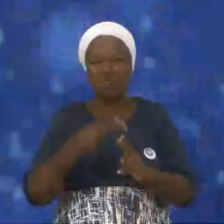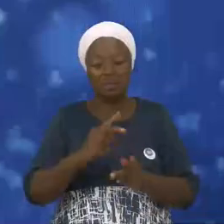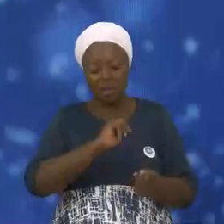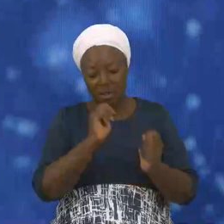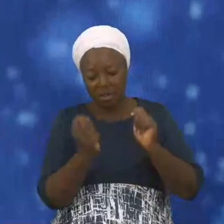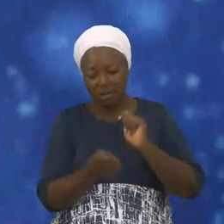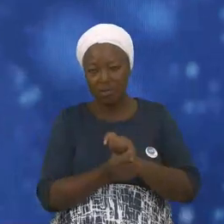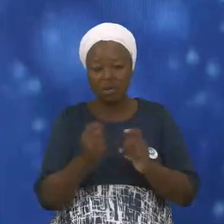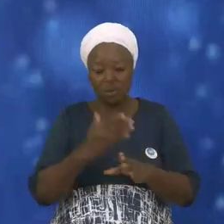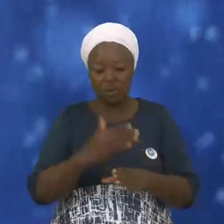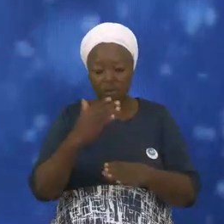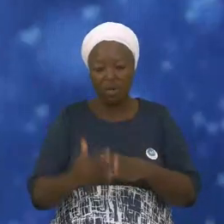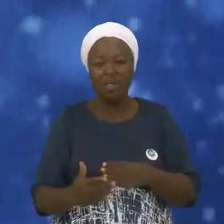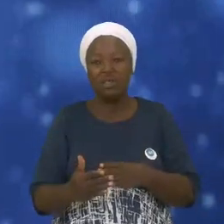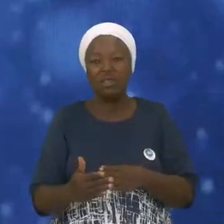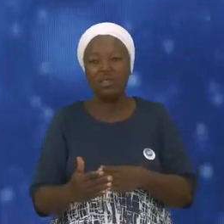il va agir ce soir.